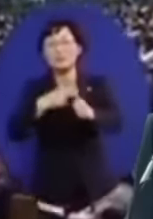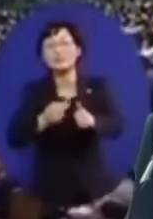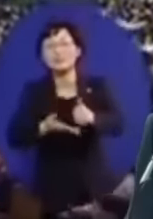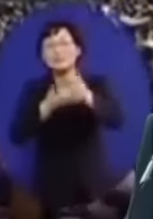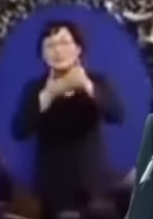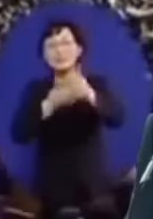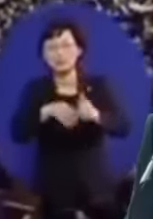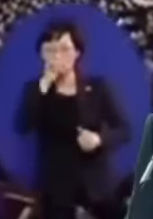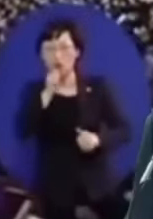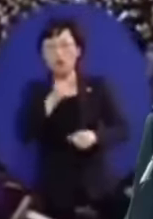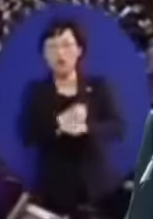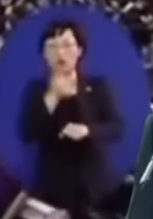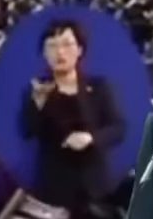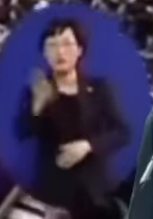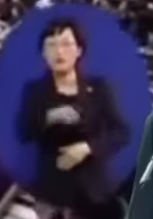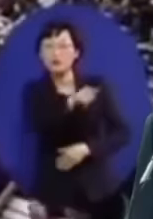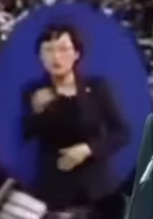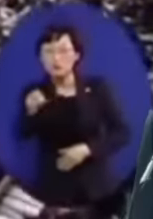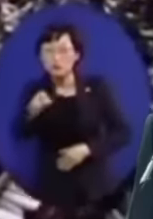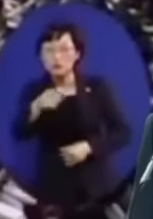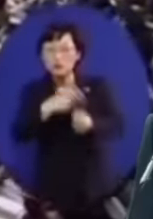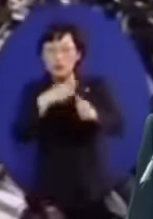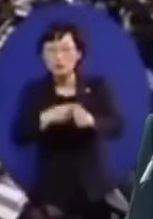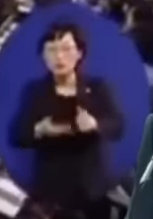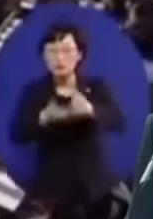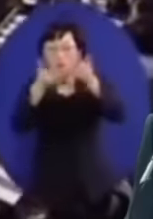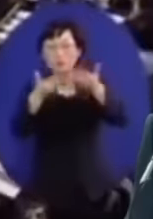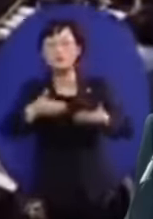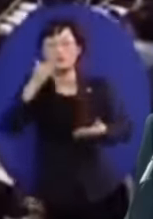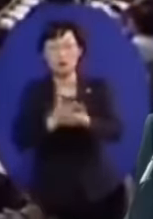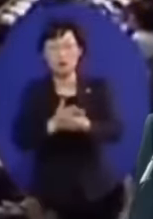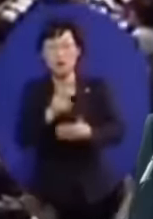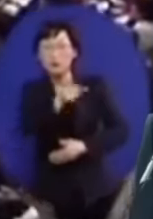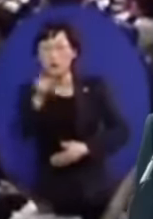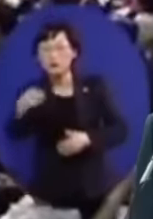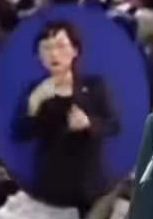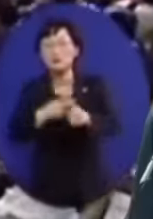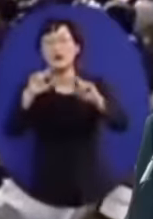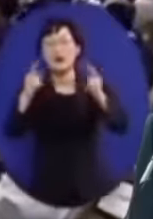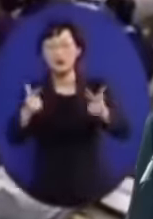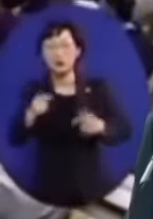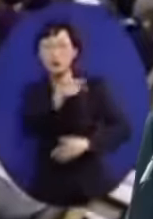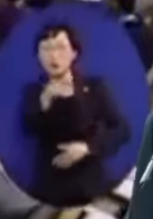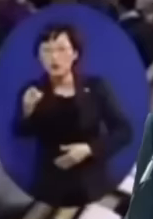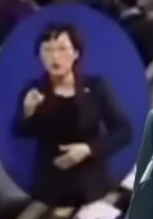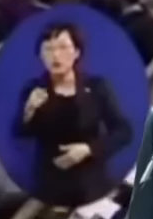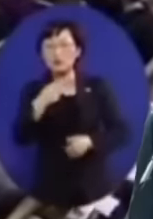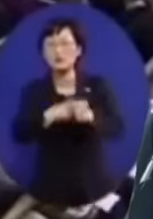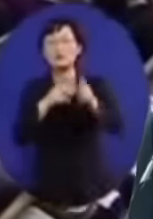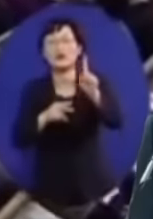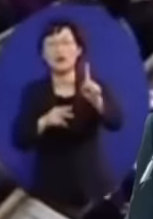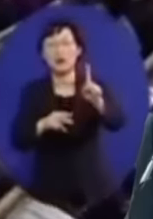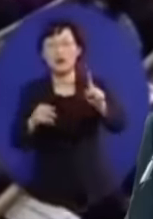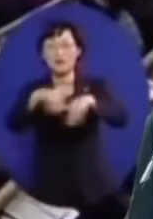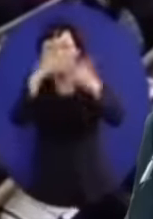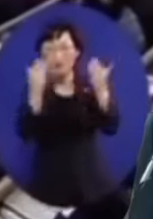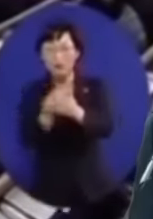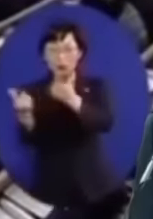좋아하느니라. 그러나 너희는 랍비라 칭함을 받지 말라. 너희는 선생이 아니요 너희 선생은 하나요 너희는 다